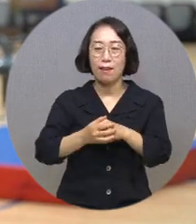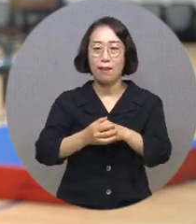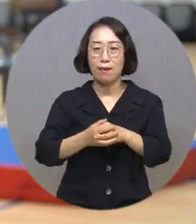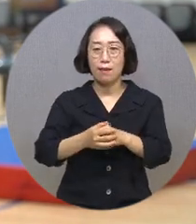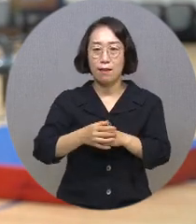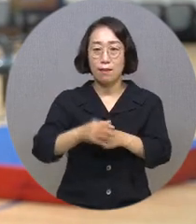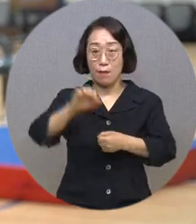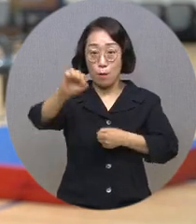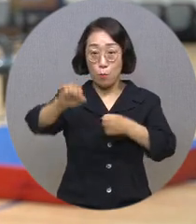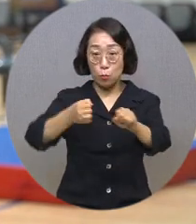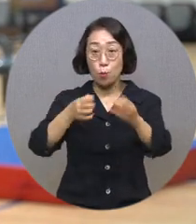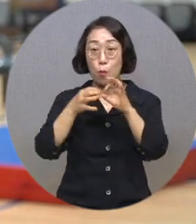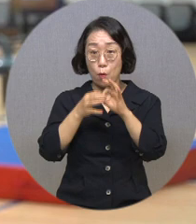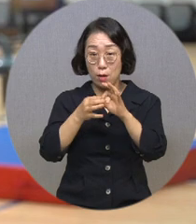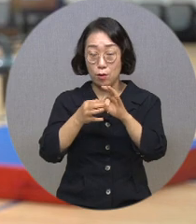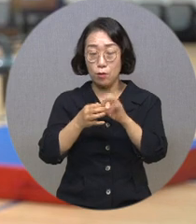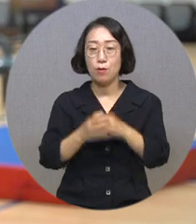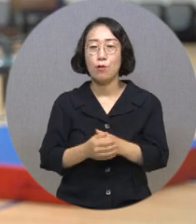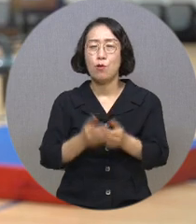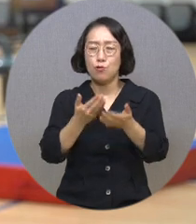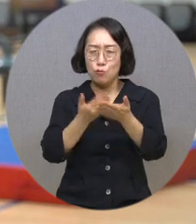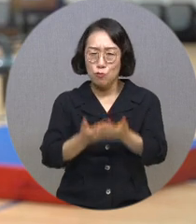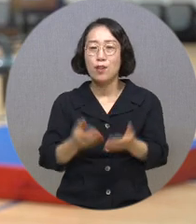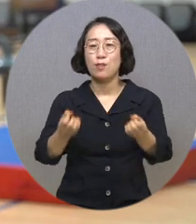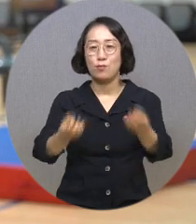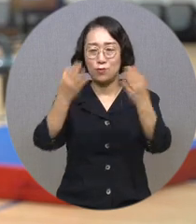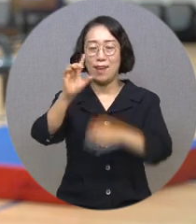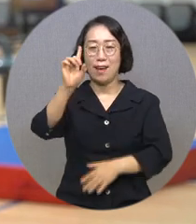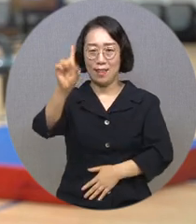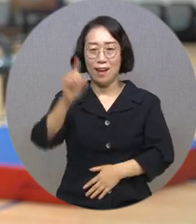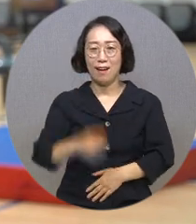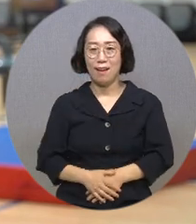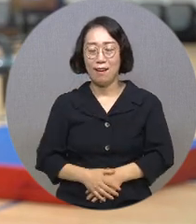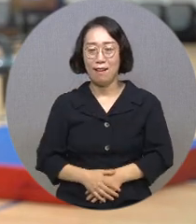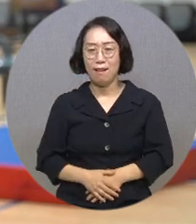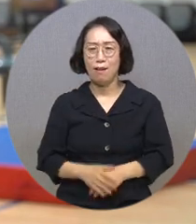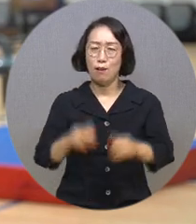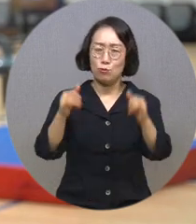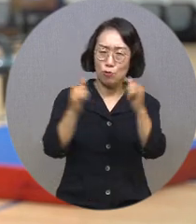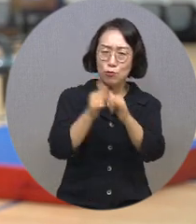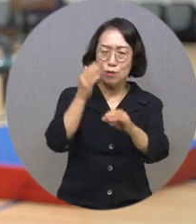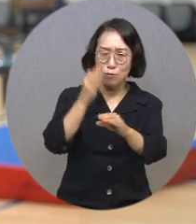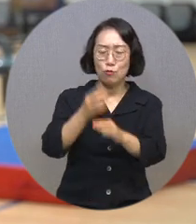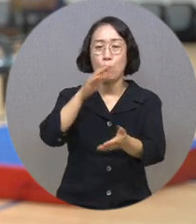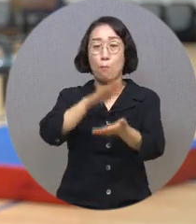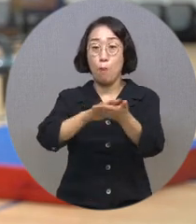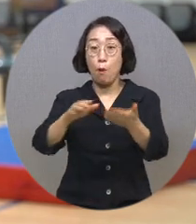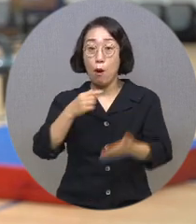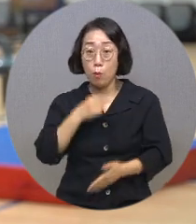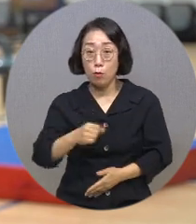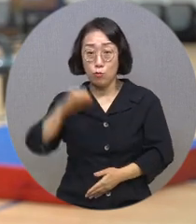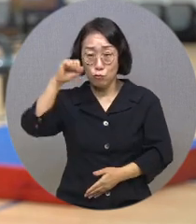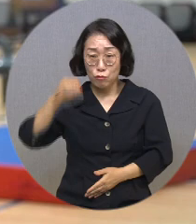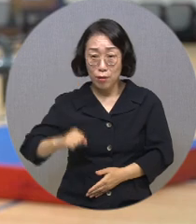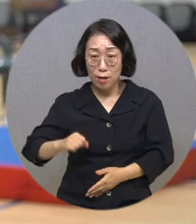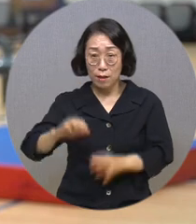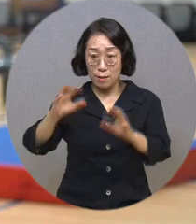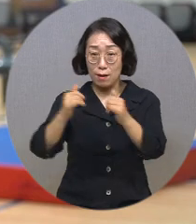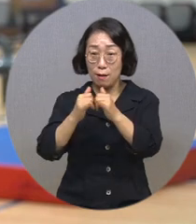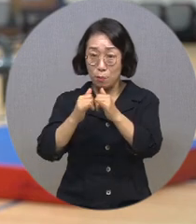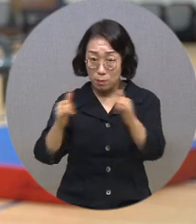대상으로 치러지는 국내 유일 태권도 축제입니다. 특히 전쟁 속에서 평화를 갈망하는 우크라이나